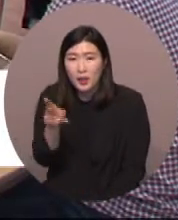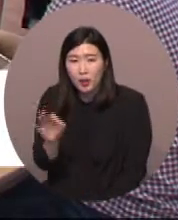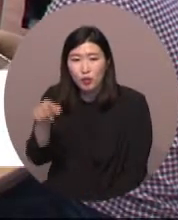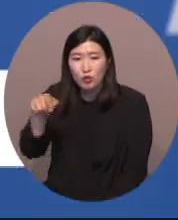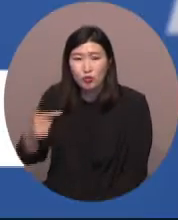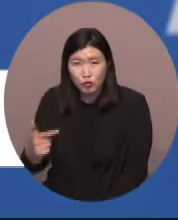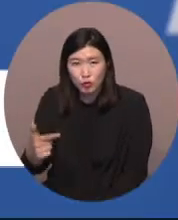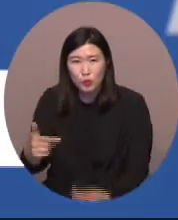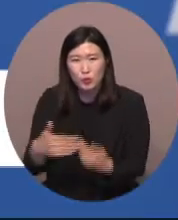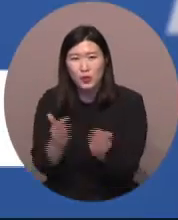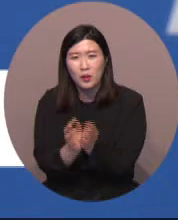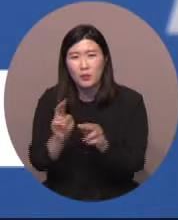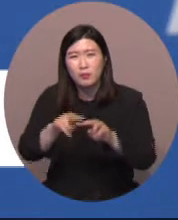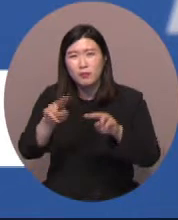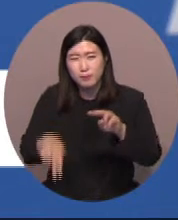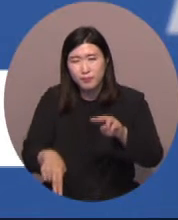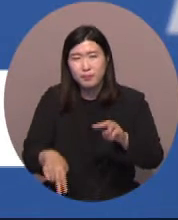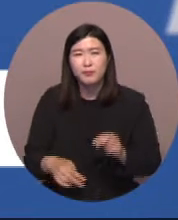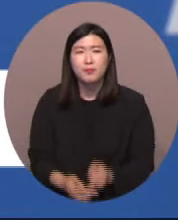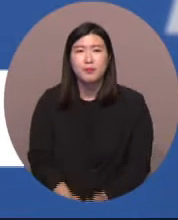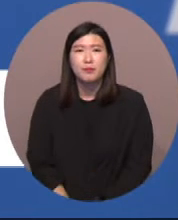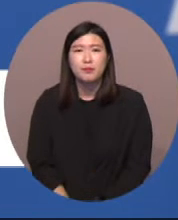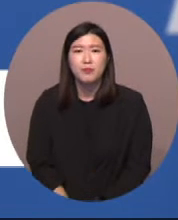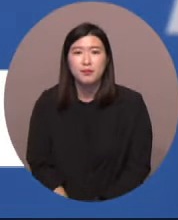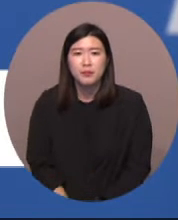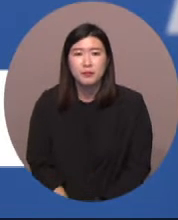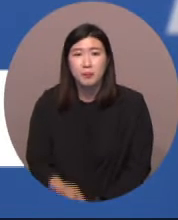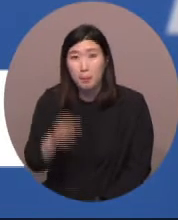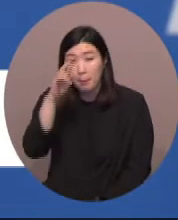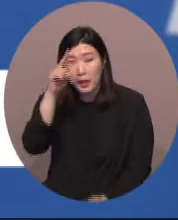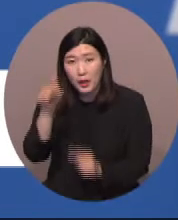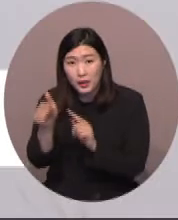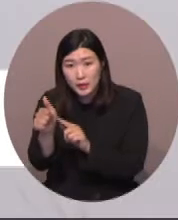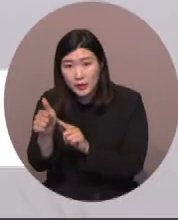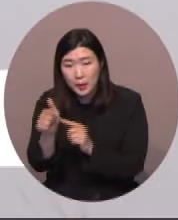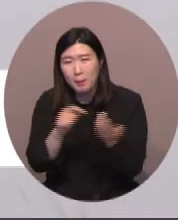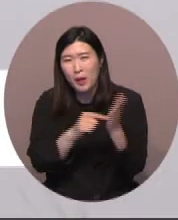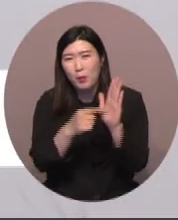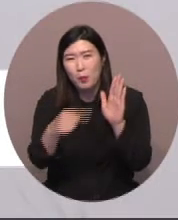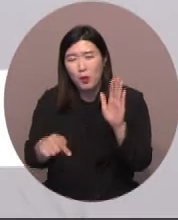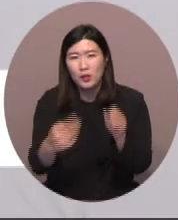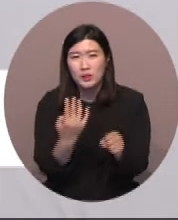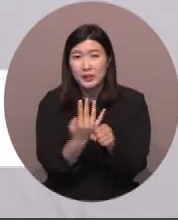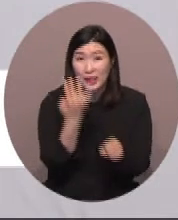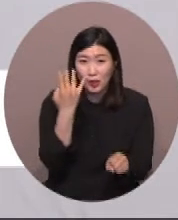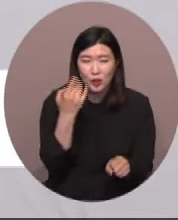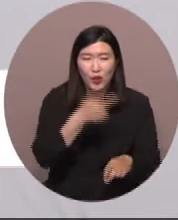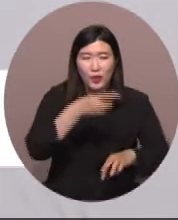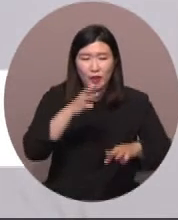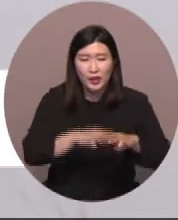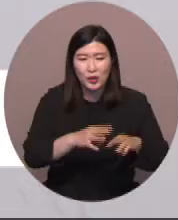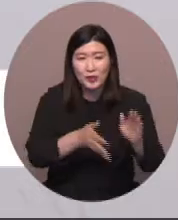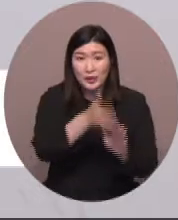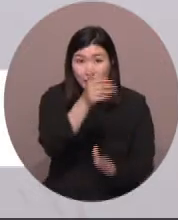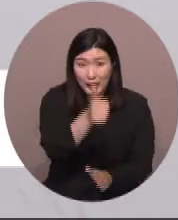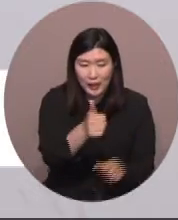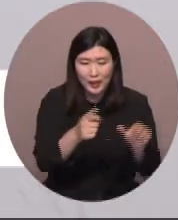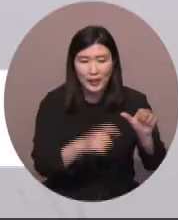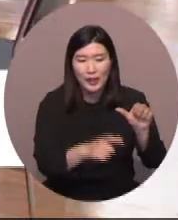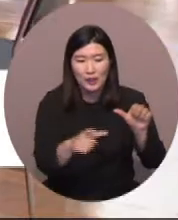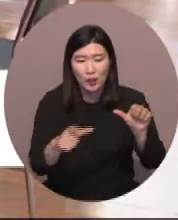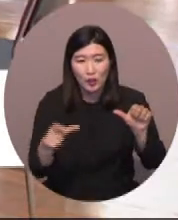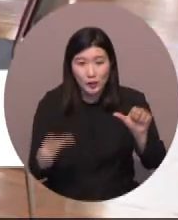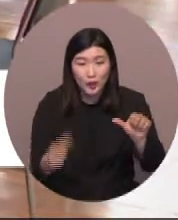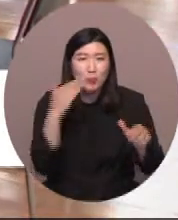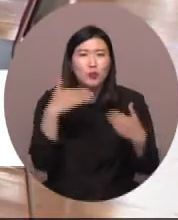도 사체 의사를 밝혔습니다 다 위원장은 입장문을 통해 4년 전 다 전시장과 5개 구청장 을